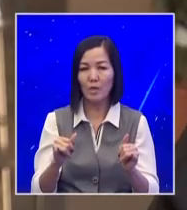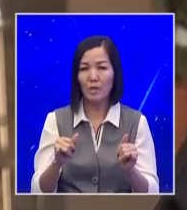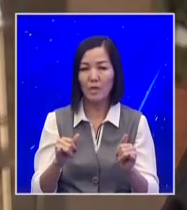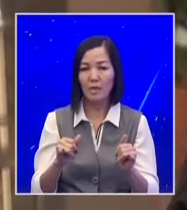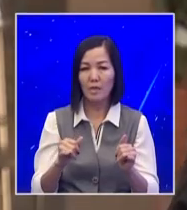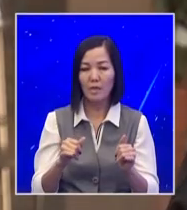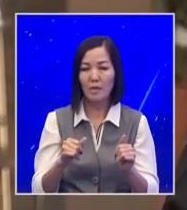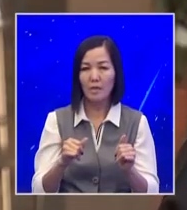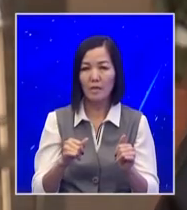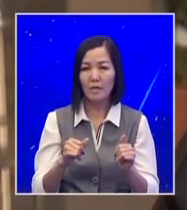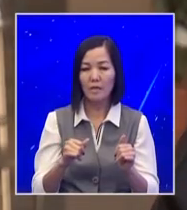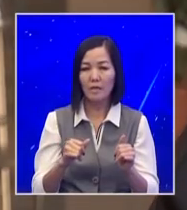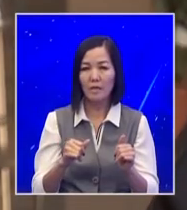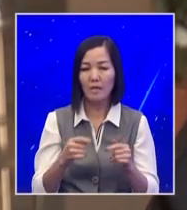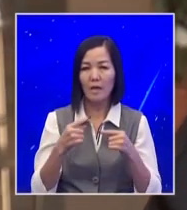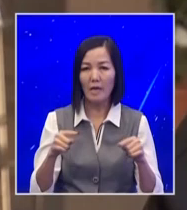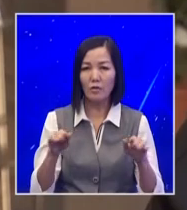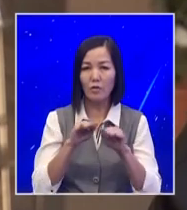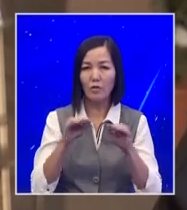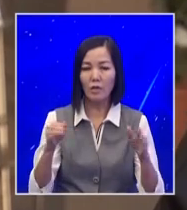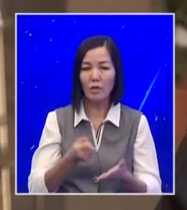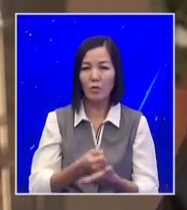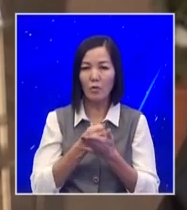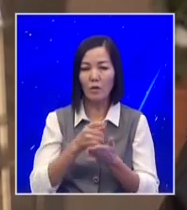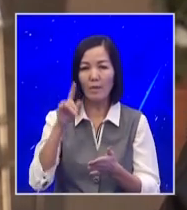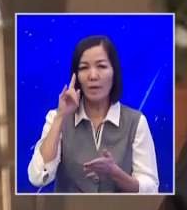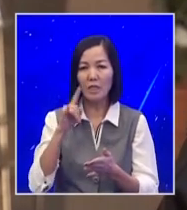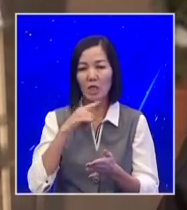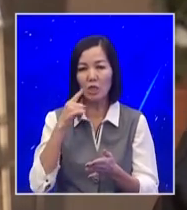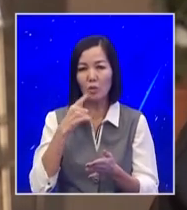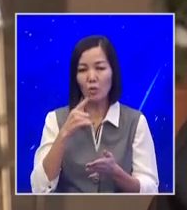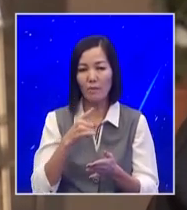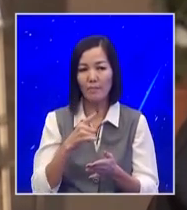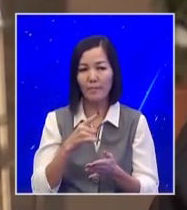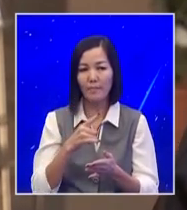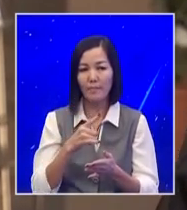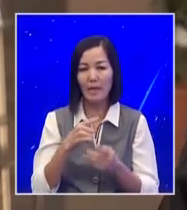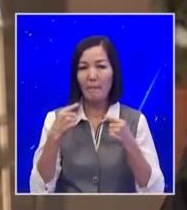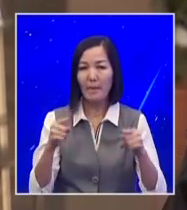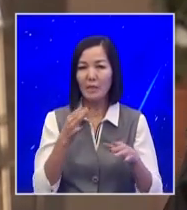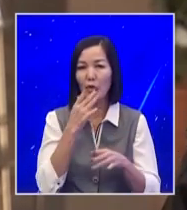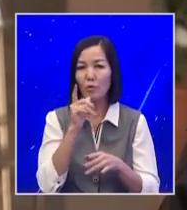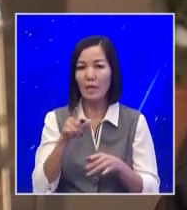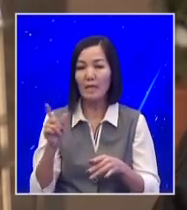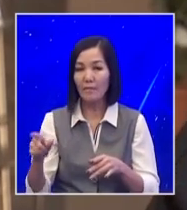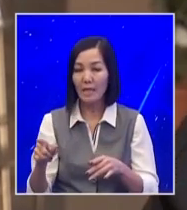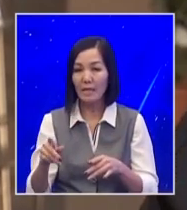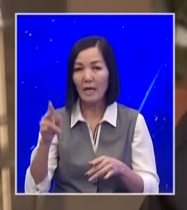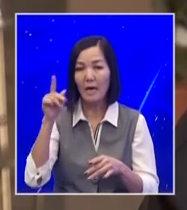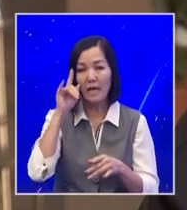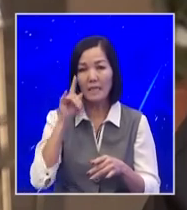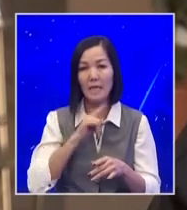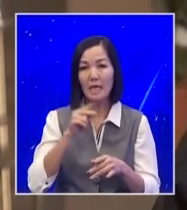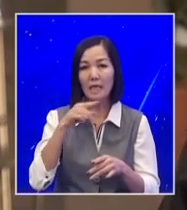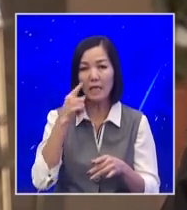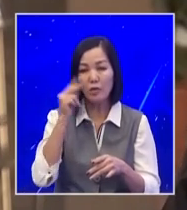әр тарапта, әр деңгейде қолдап, қазақша сөйлеп, басқа ұлттың өкілдерінде, біздің